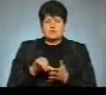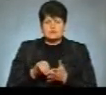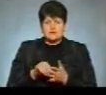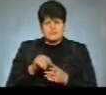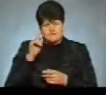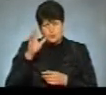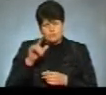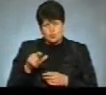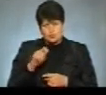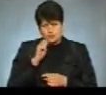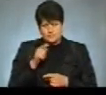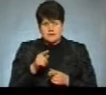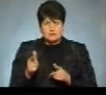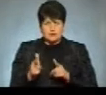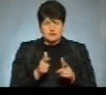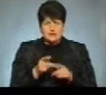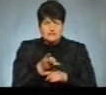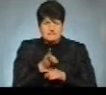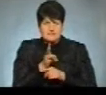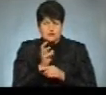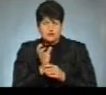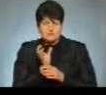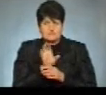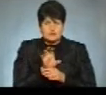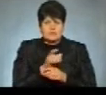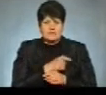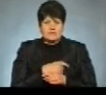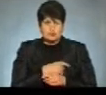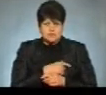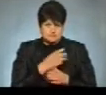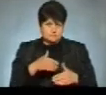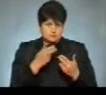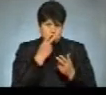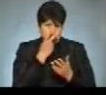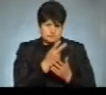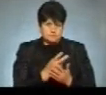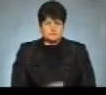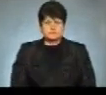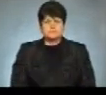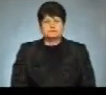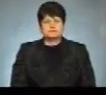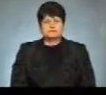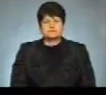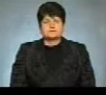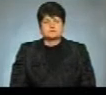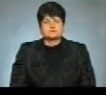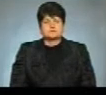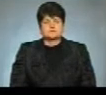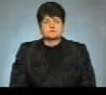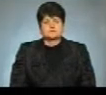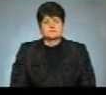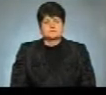люди України. Вони підготували відеозвернення до депутатів, отже, пропоную його переглянути.